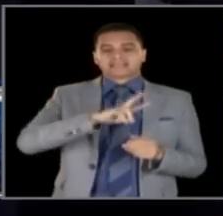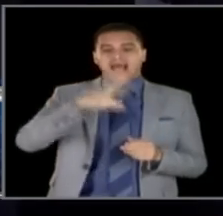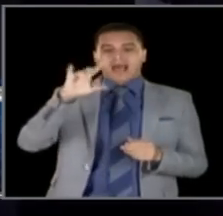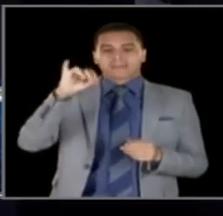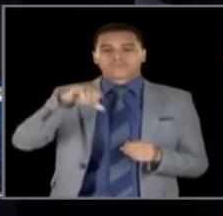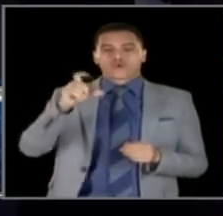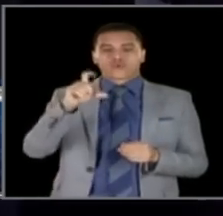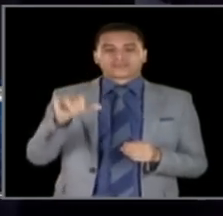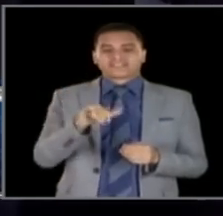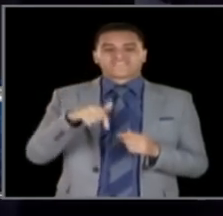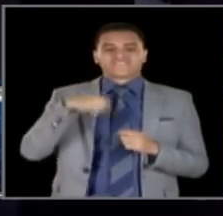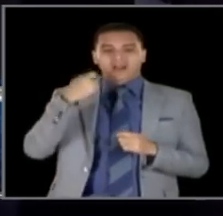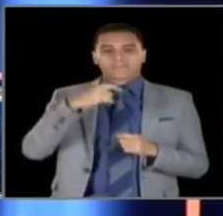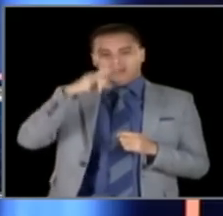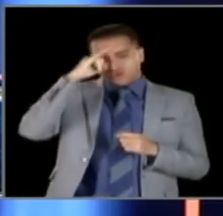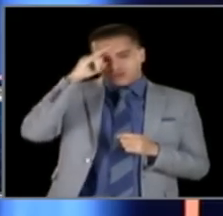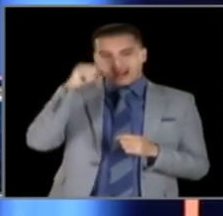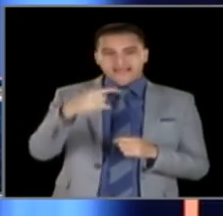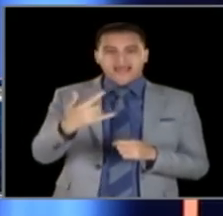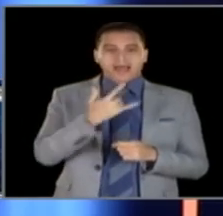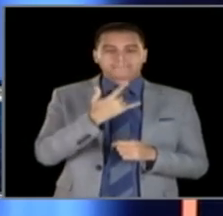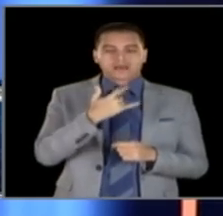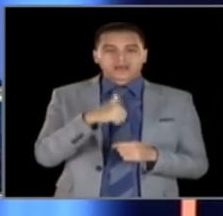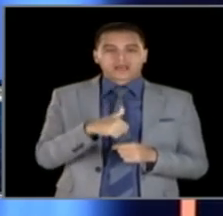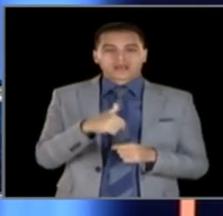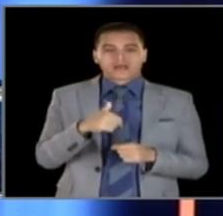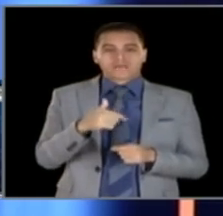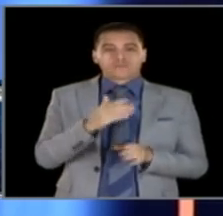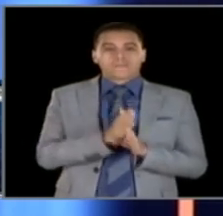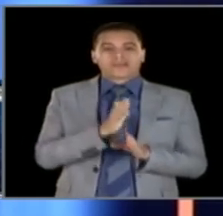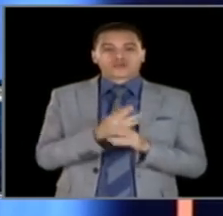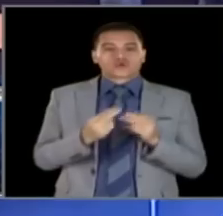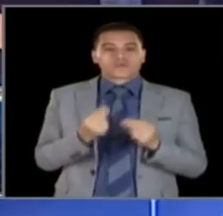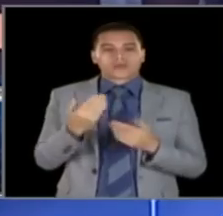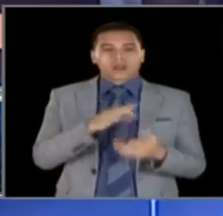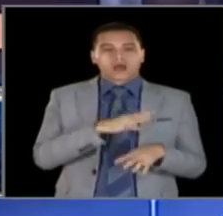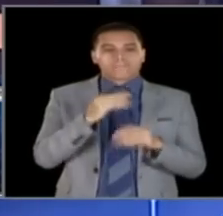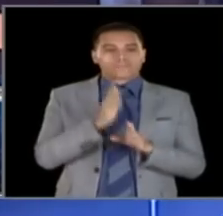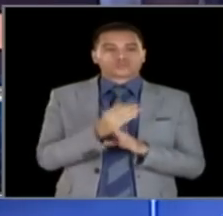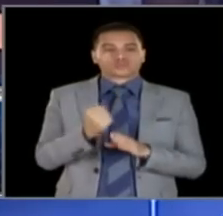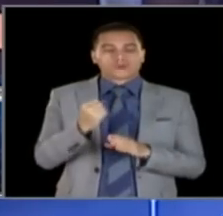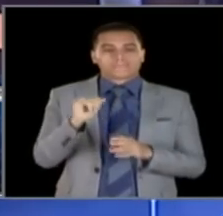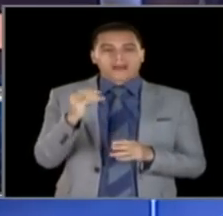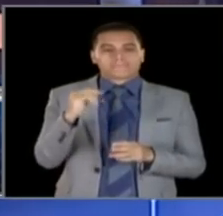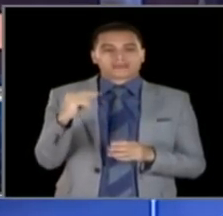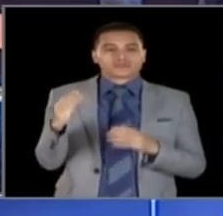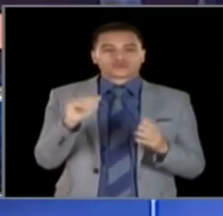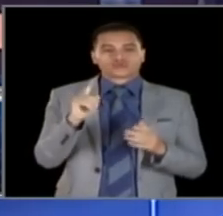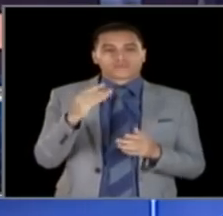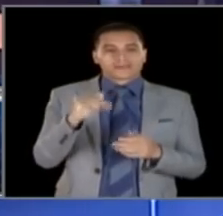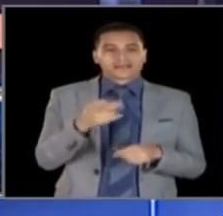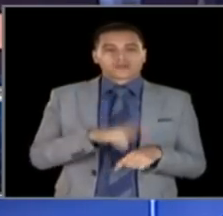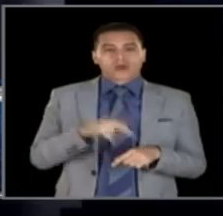الشيطانة التي أحبتني؟ ممثل كوميدي راحل، بطولة محمد صبحي،